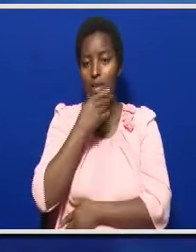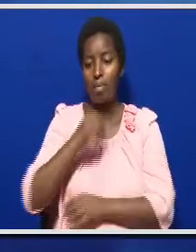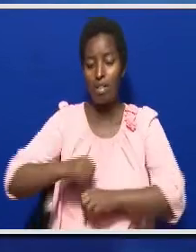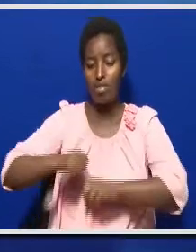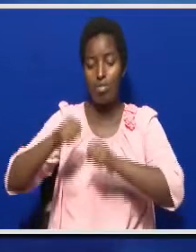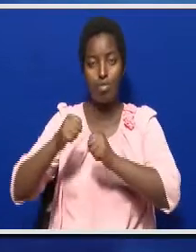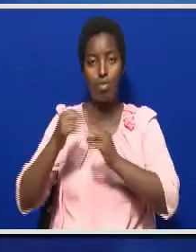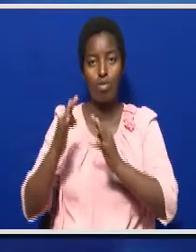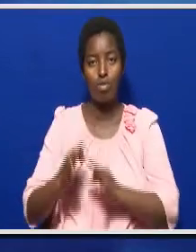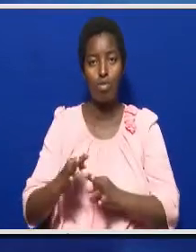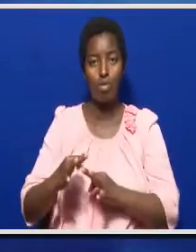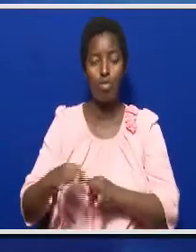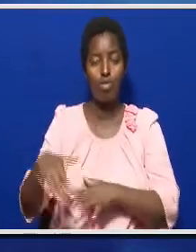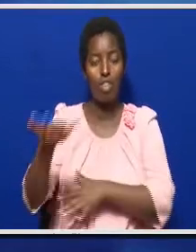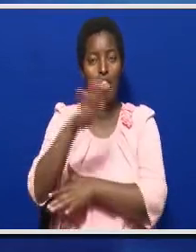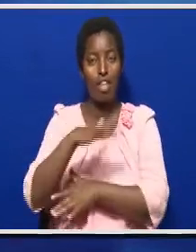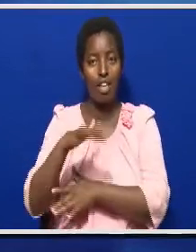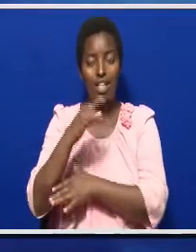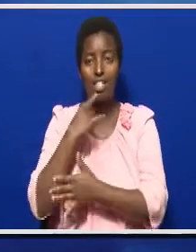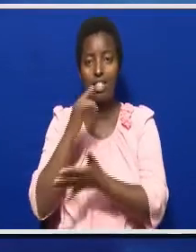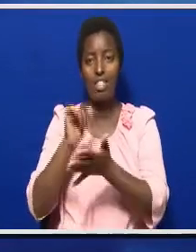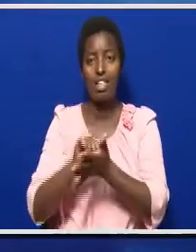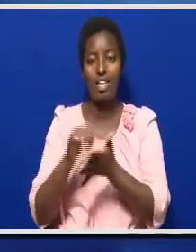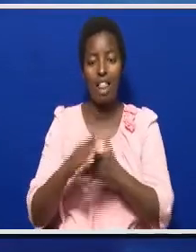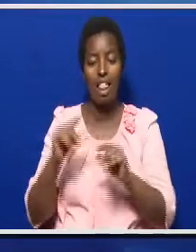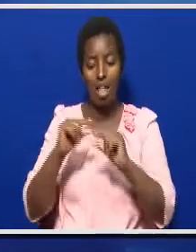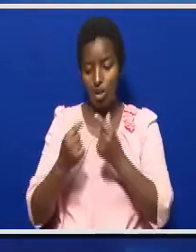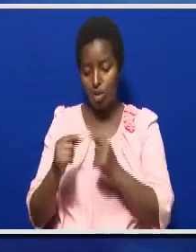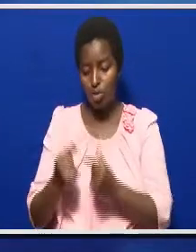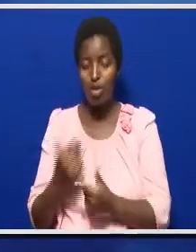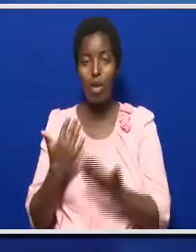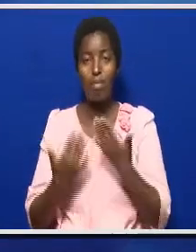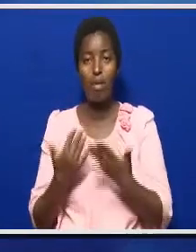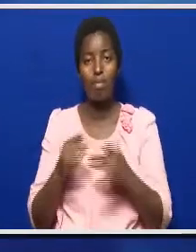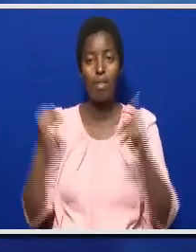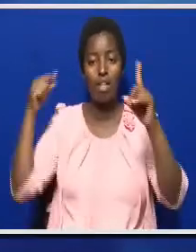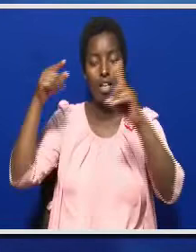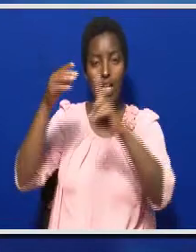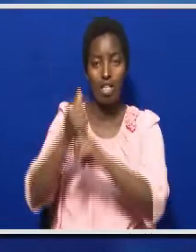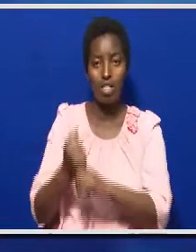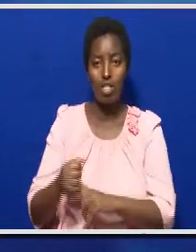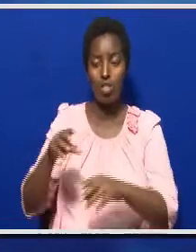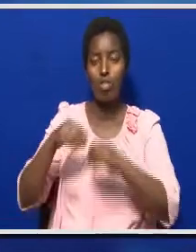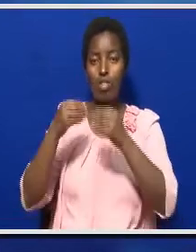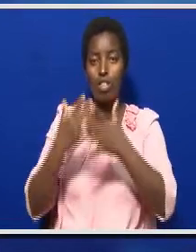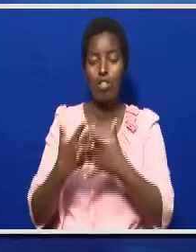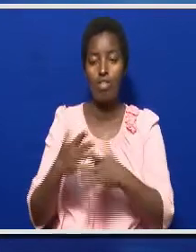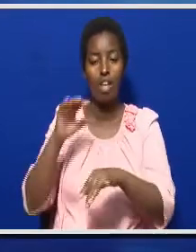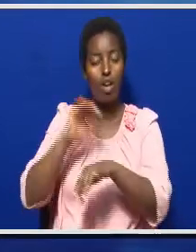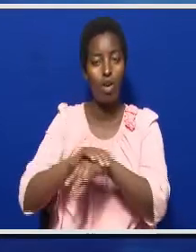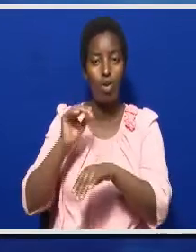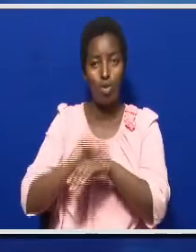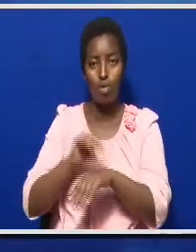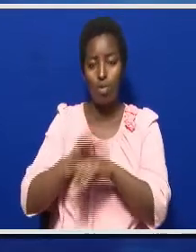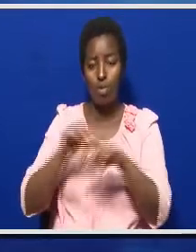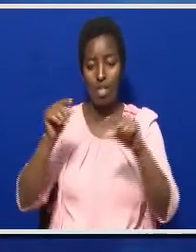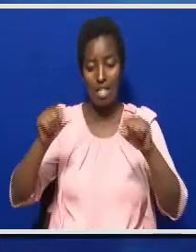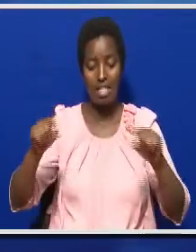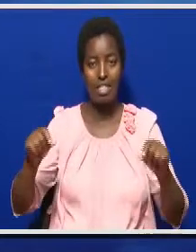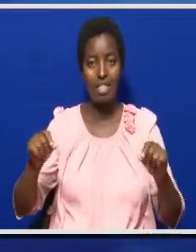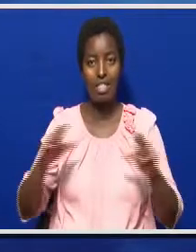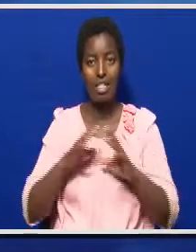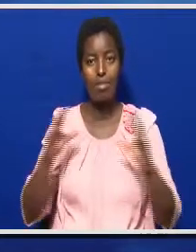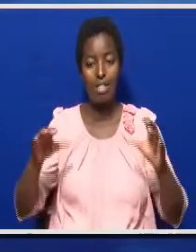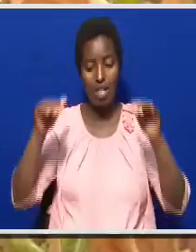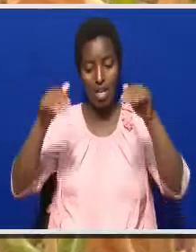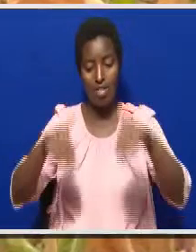of Son of Moma White Self-Help Group, said that the group's main goal was to provide members with hybrid seed banks for expansion of